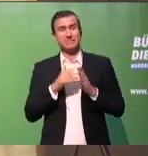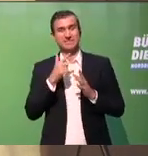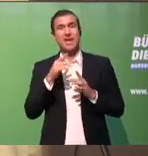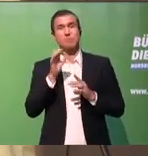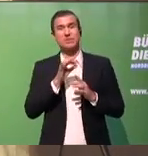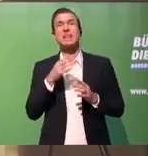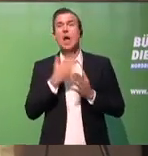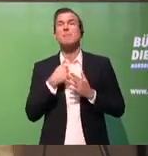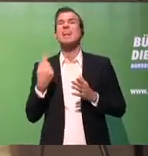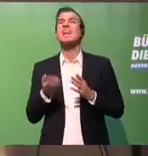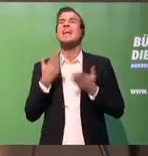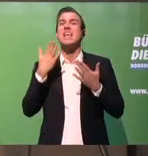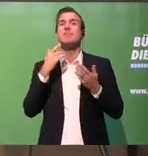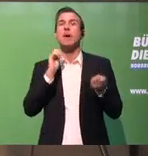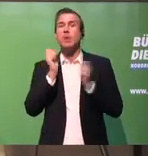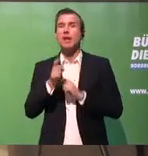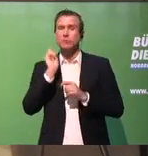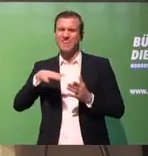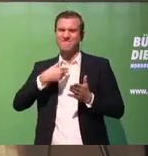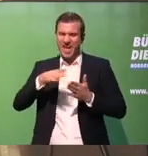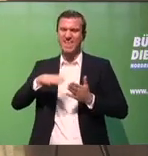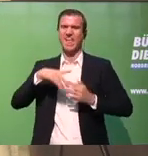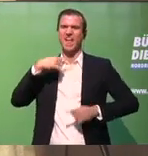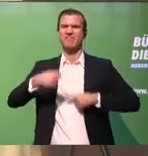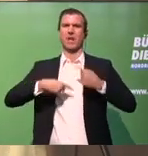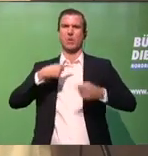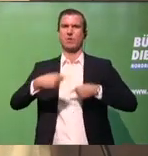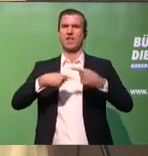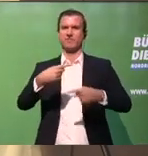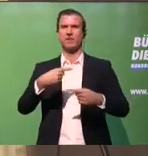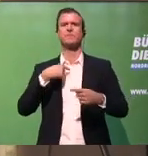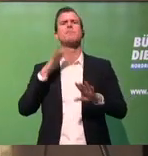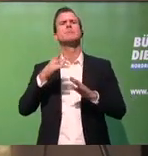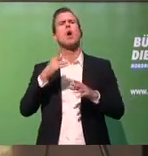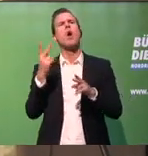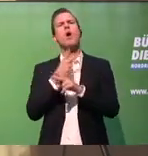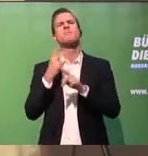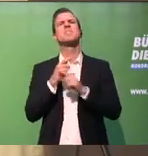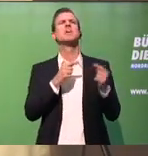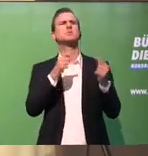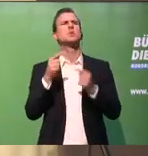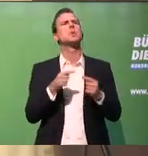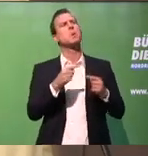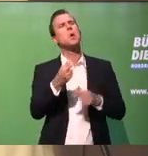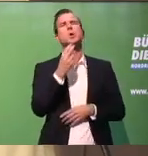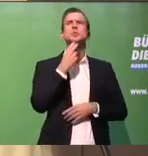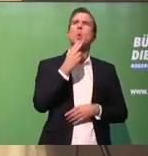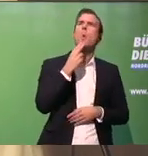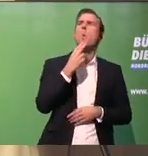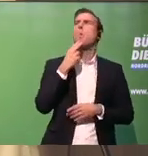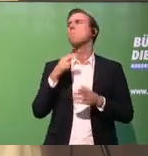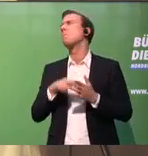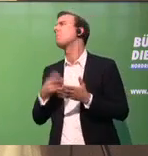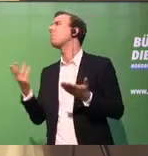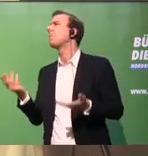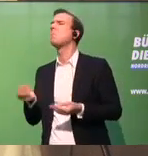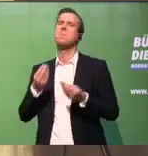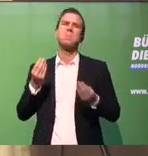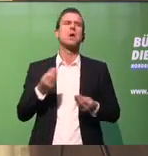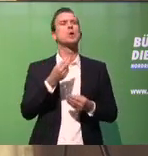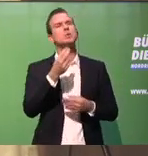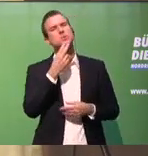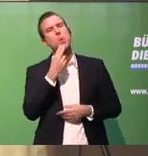unsere, weiterentwickeln. Wir diskutieren meiner Meinung nach noch viel zu oft nur über Strom und sehen da die sehr